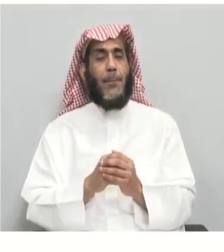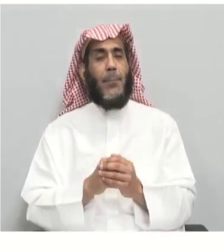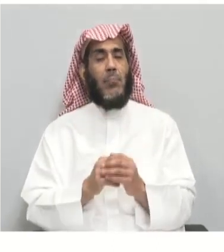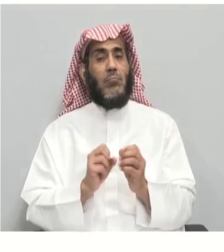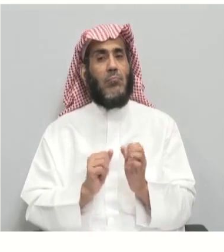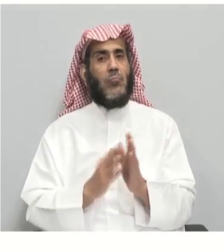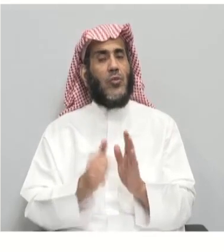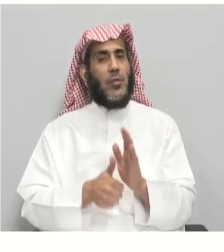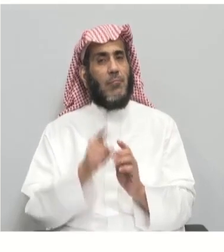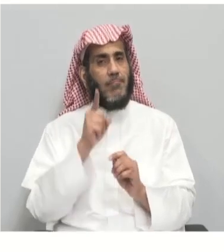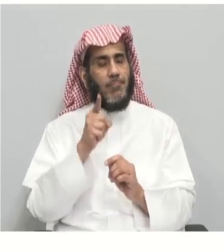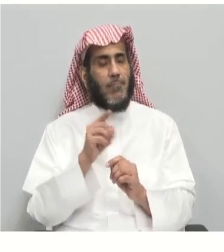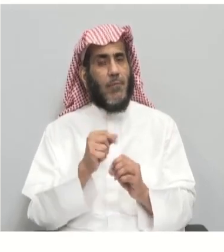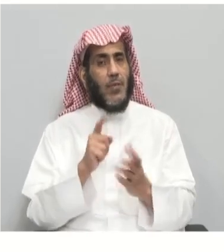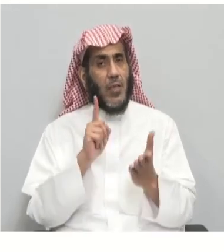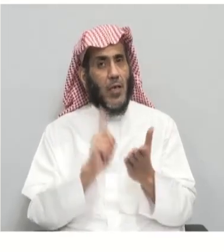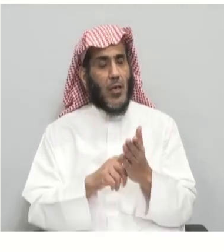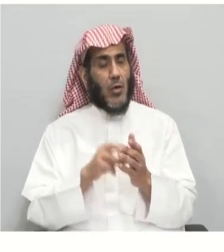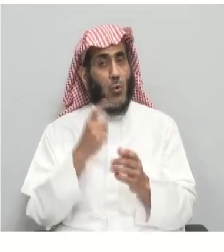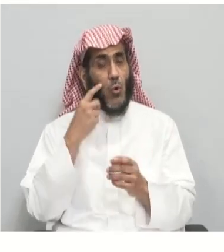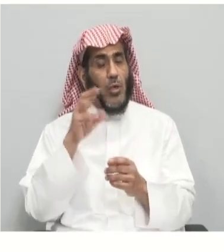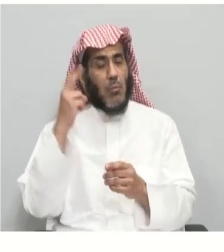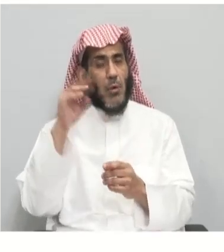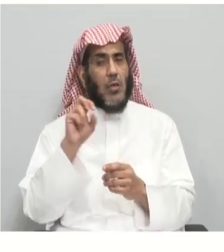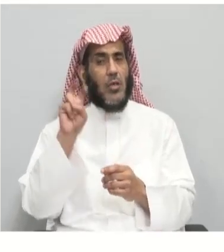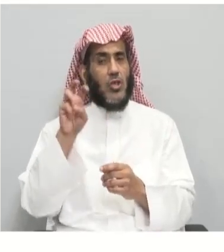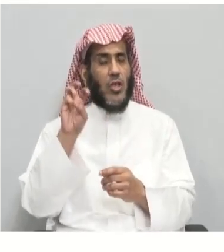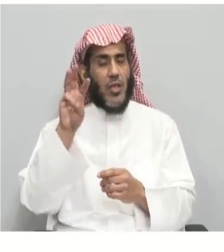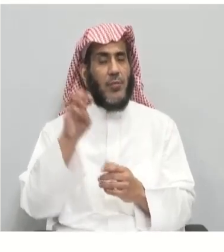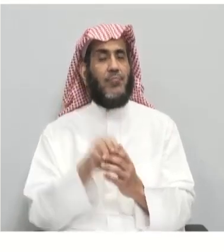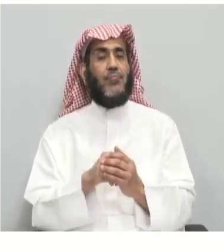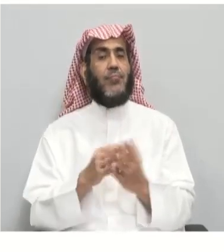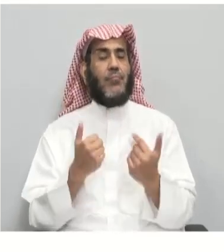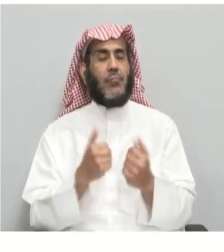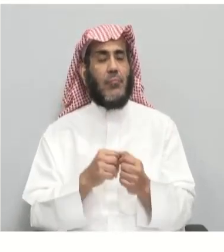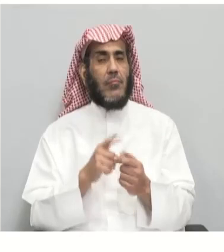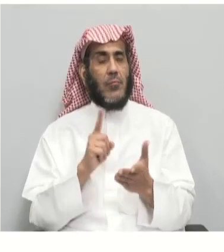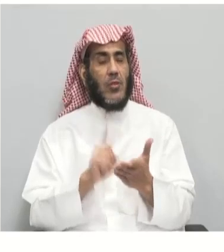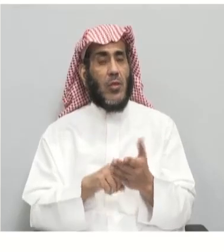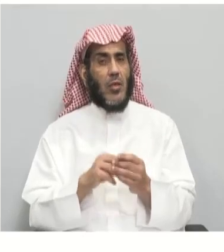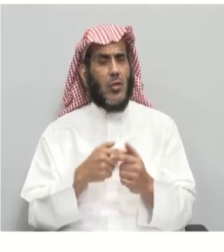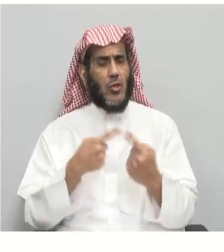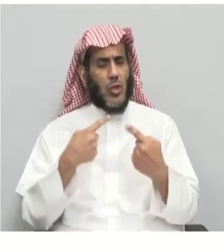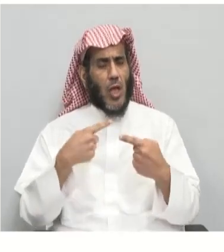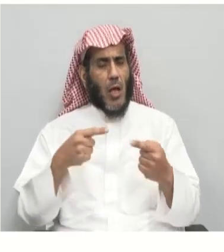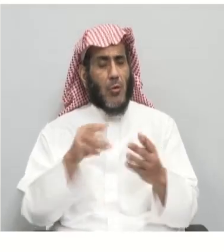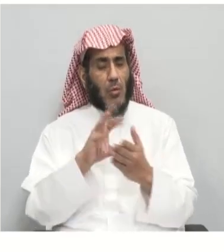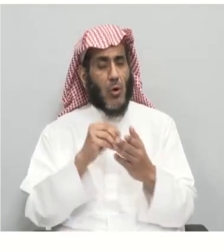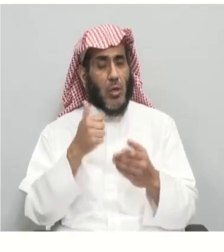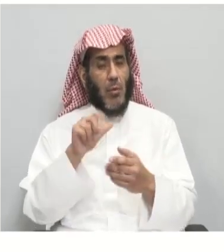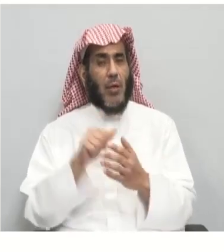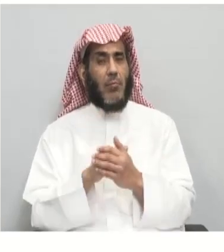اسهاما منك في تحقيق رؤيه المملكه 2030 لتحقيق استدامه الموارد